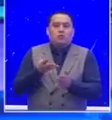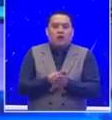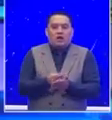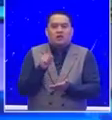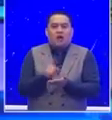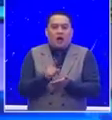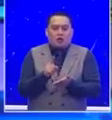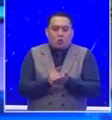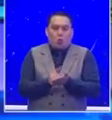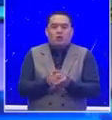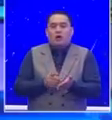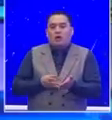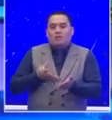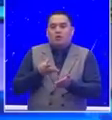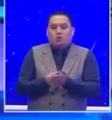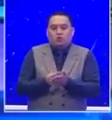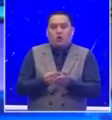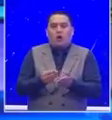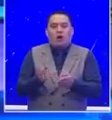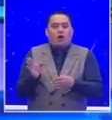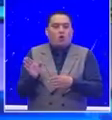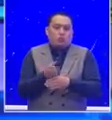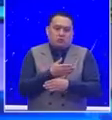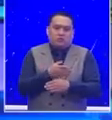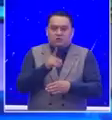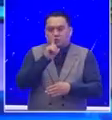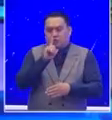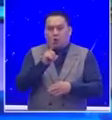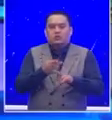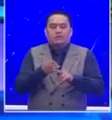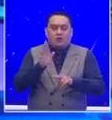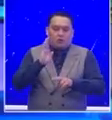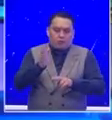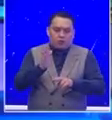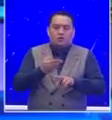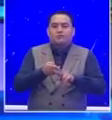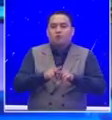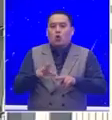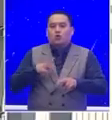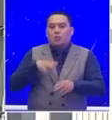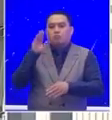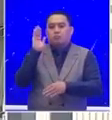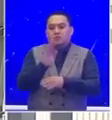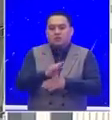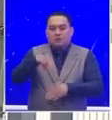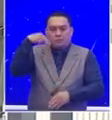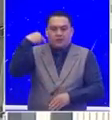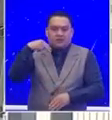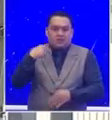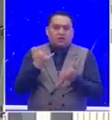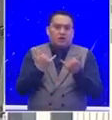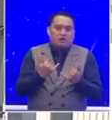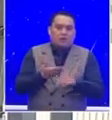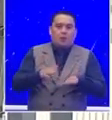и уплата налогов и других платежей из фонда оплаты труда. Такое поручение правительству дал президент Казахстана Касым-Жомарт